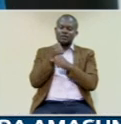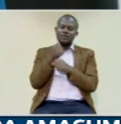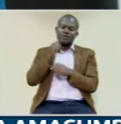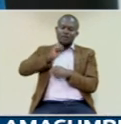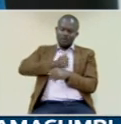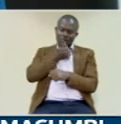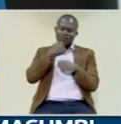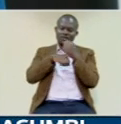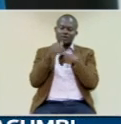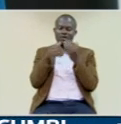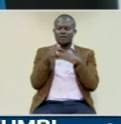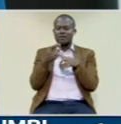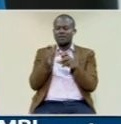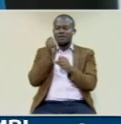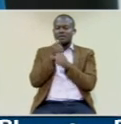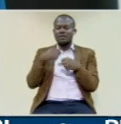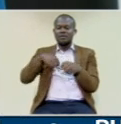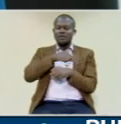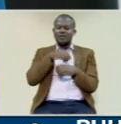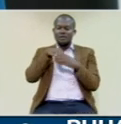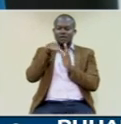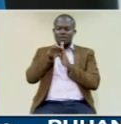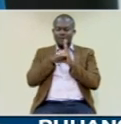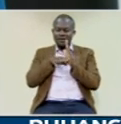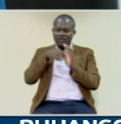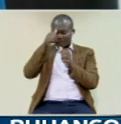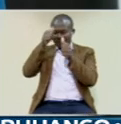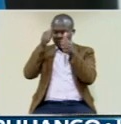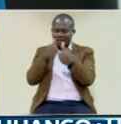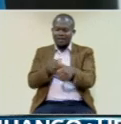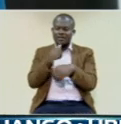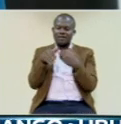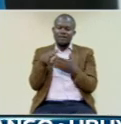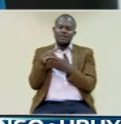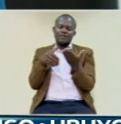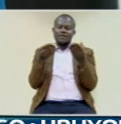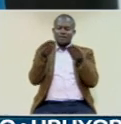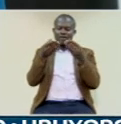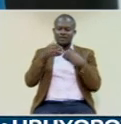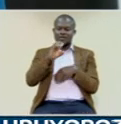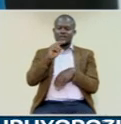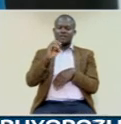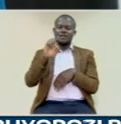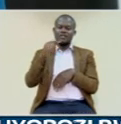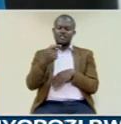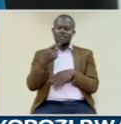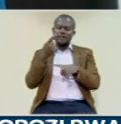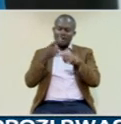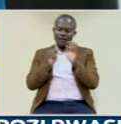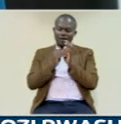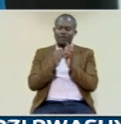iwacu. Ibikorwa bitandukanye bizakorerwa iwacu, iyo gahunda twagendeyeho niyo twahawe na CNLG.